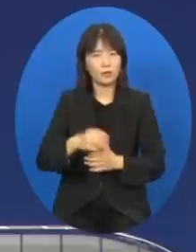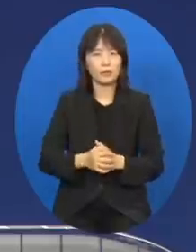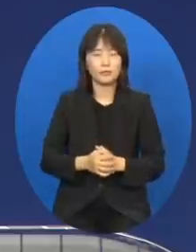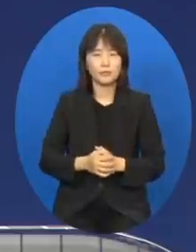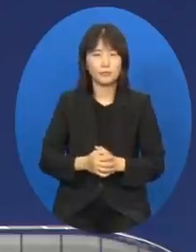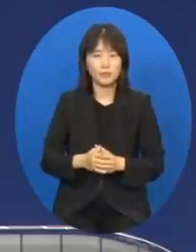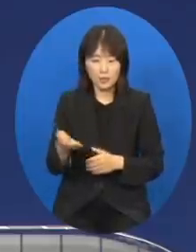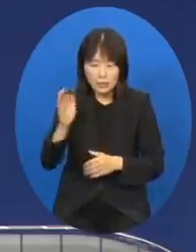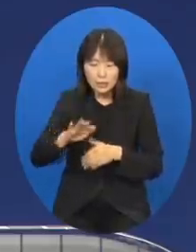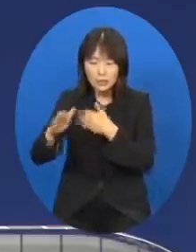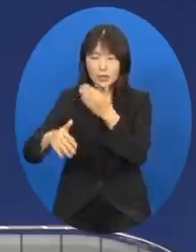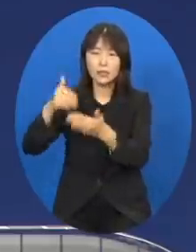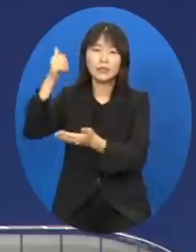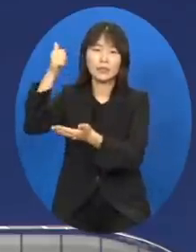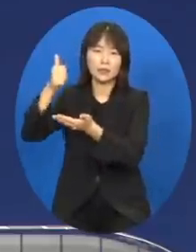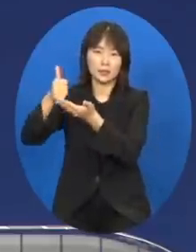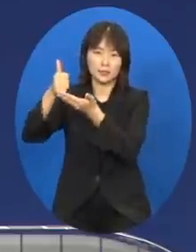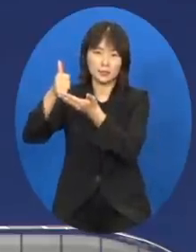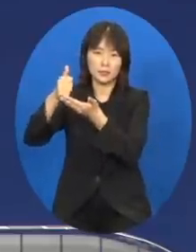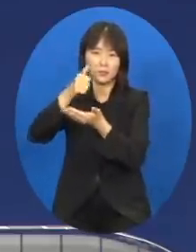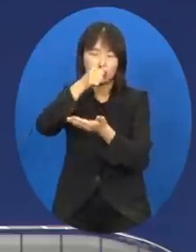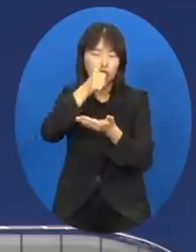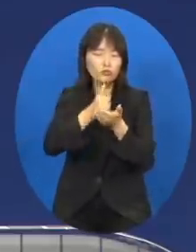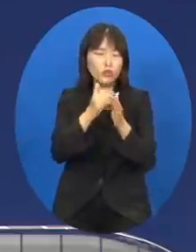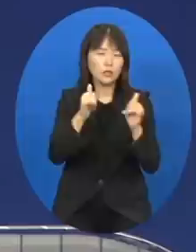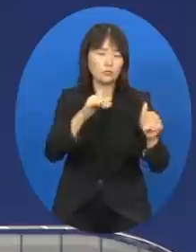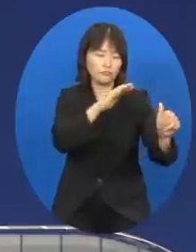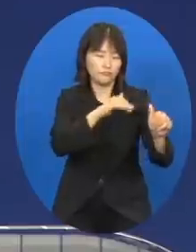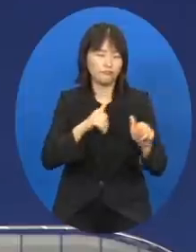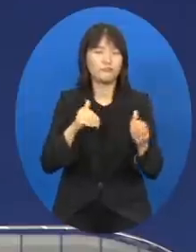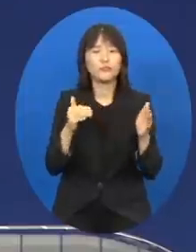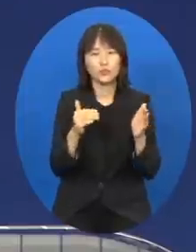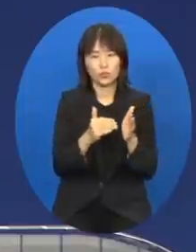그런데 하나님은 죄인을 부르셨다는 거예요.